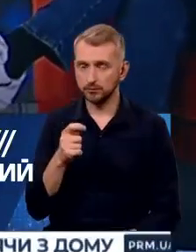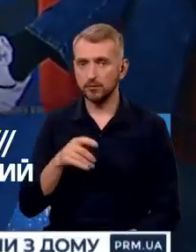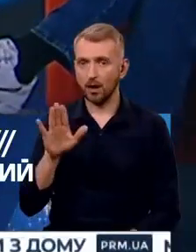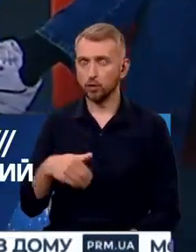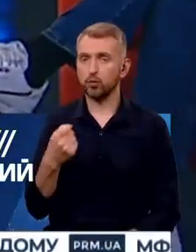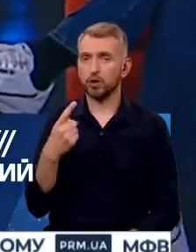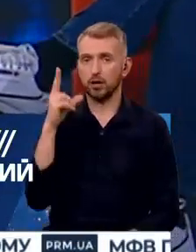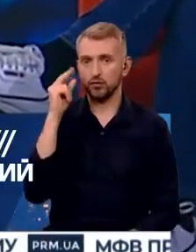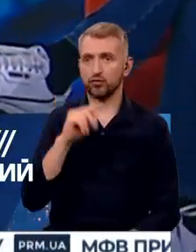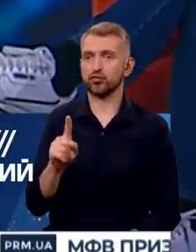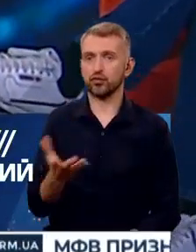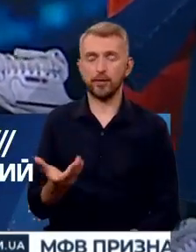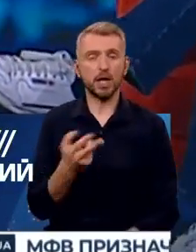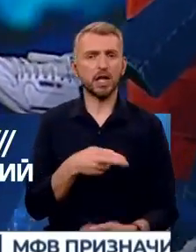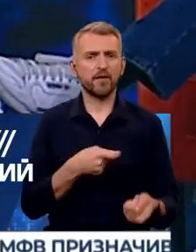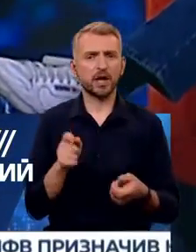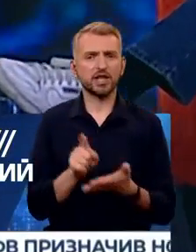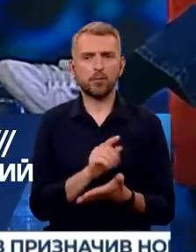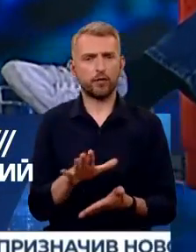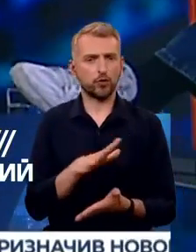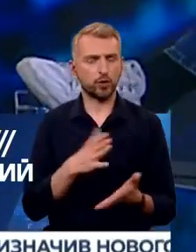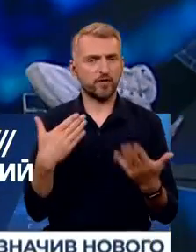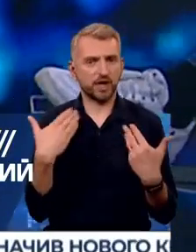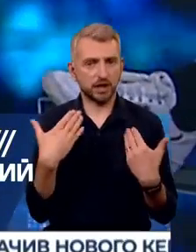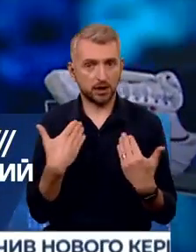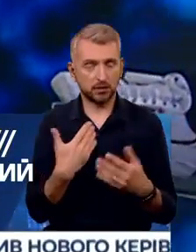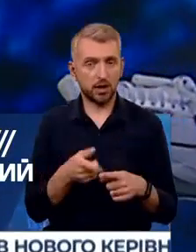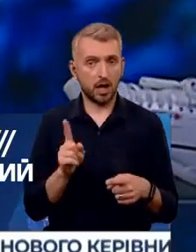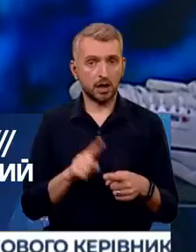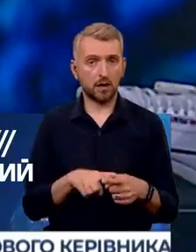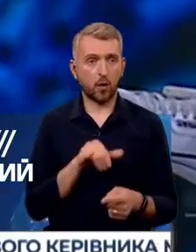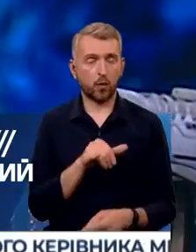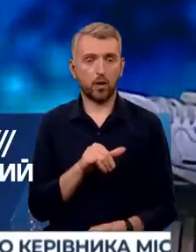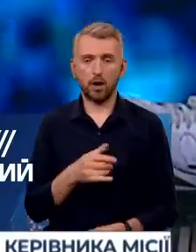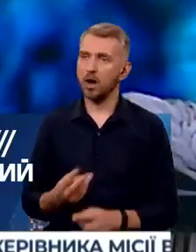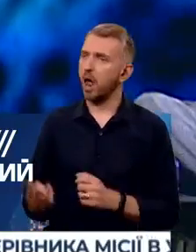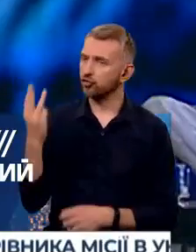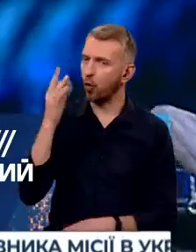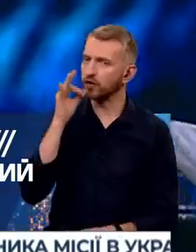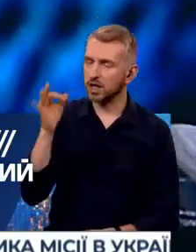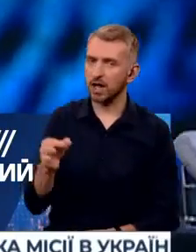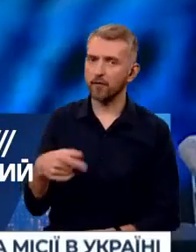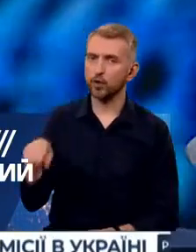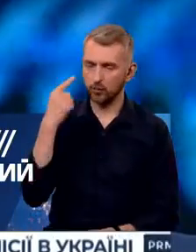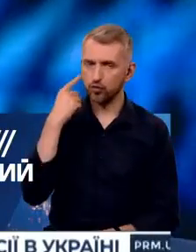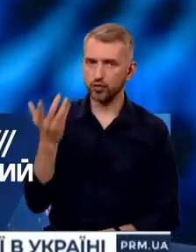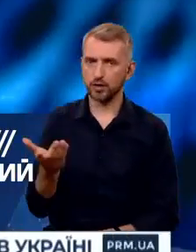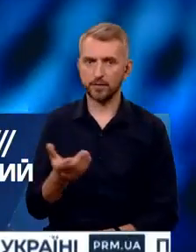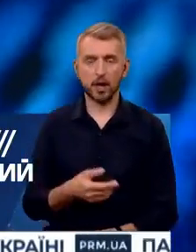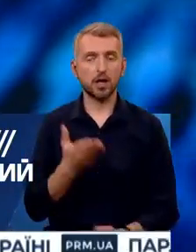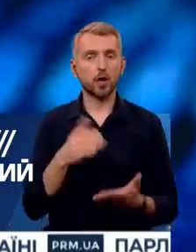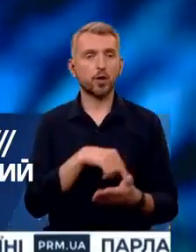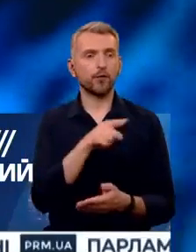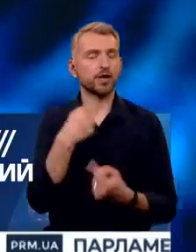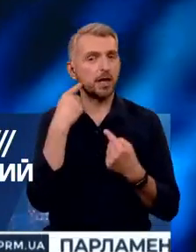і 11. Що? Для влади не повинно бути вихідних. Ну, Ляшко сказав, вони почули. Дивіться, якщо вони